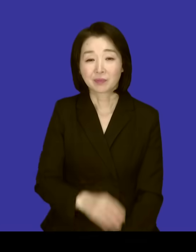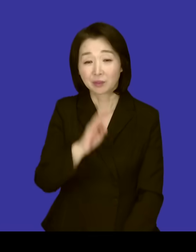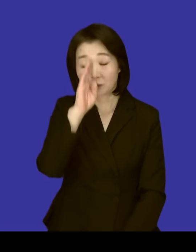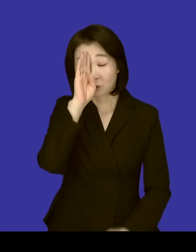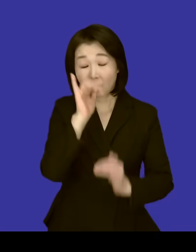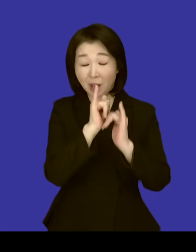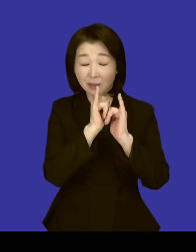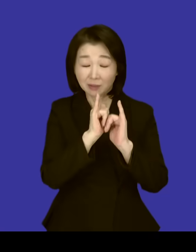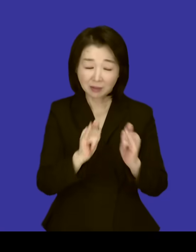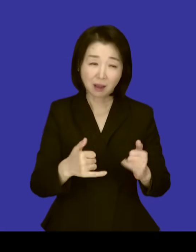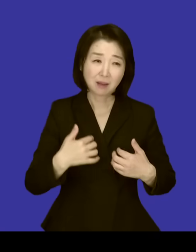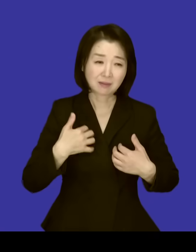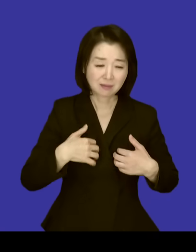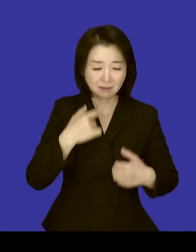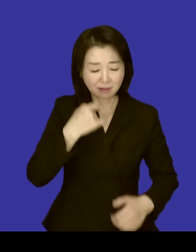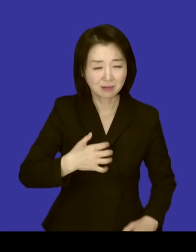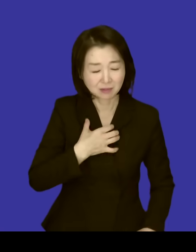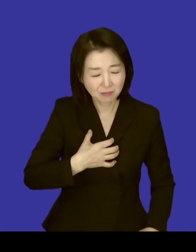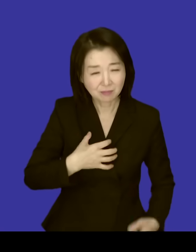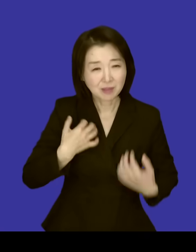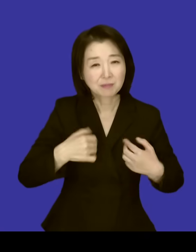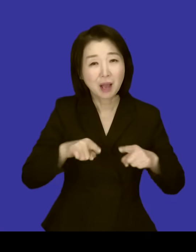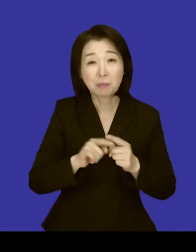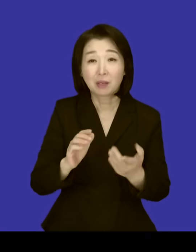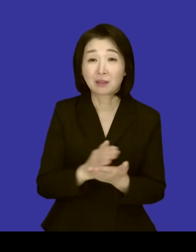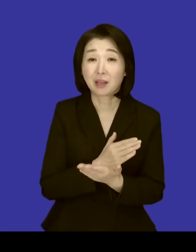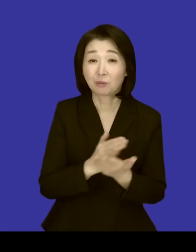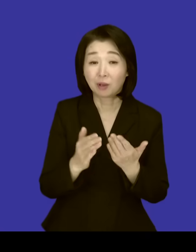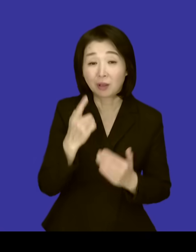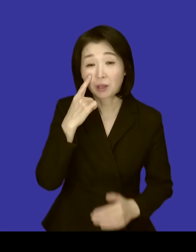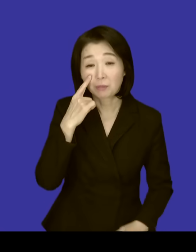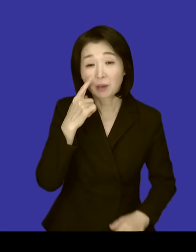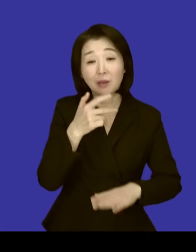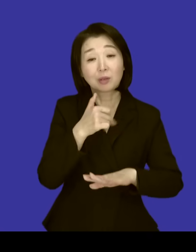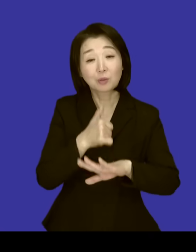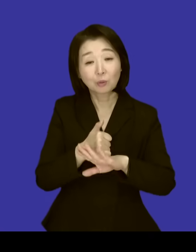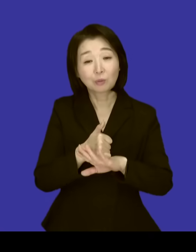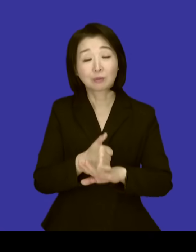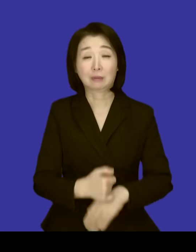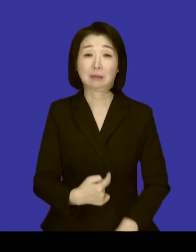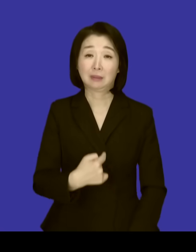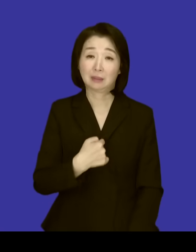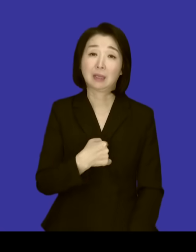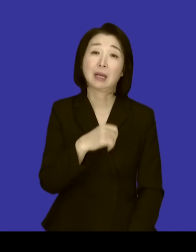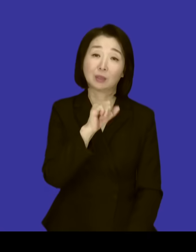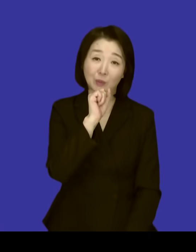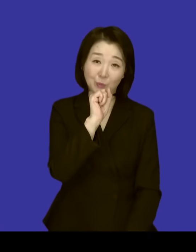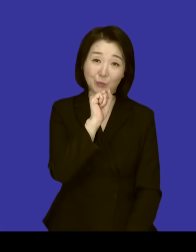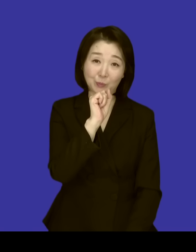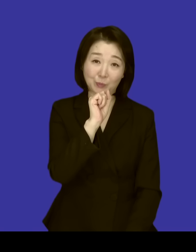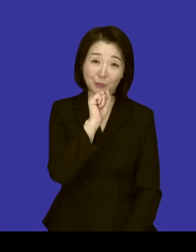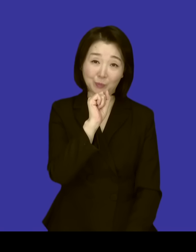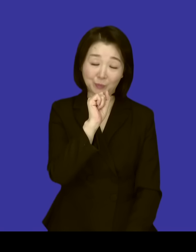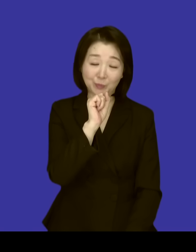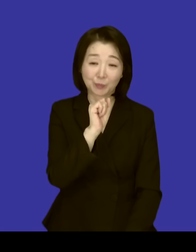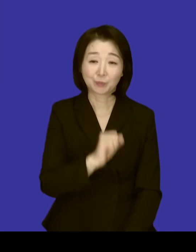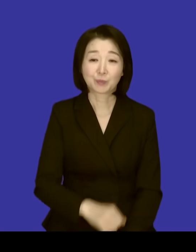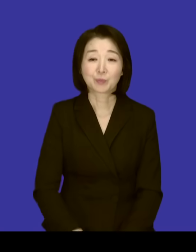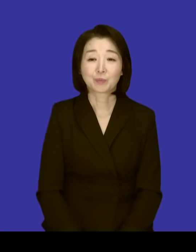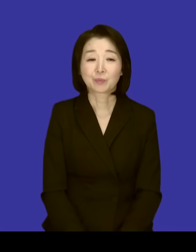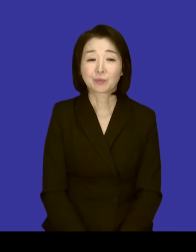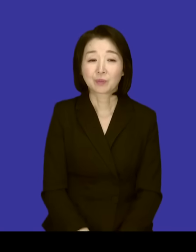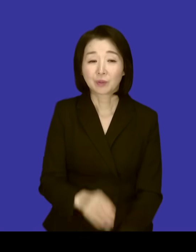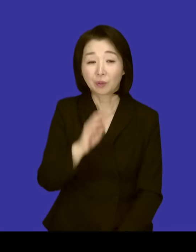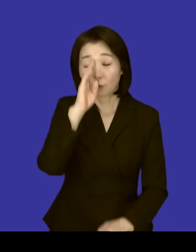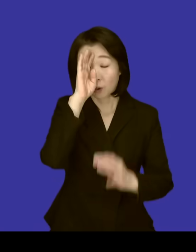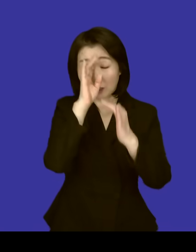환자분과 그렇게 희로애락을 함께 하는 게 결국에는 저한테 좋은 일이더라고요. 그래서